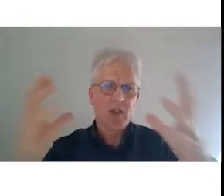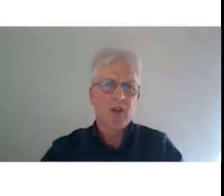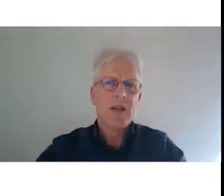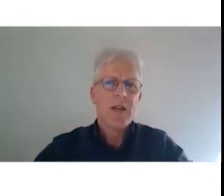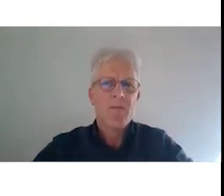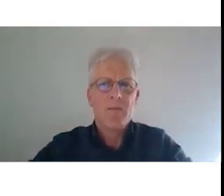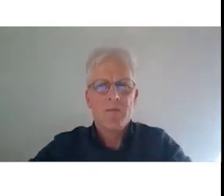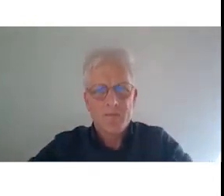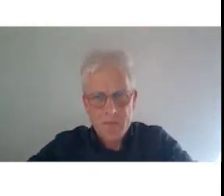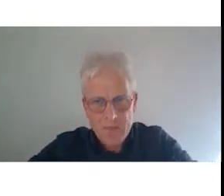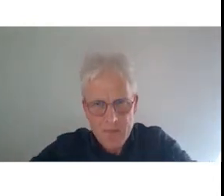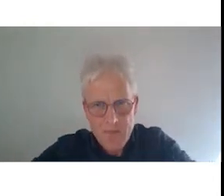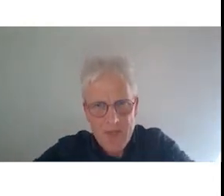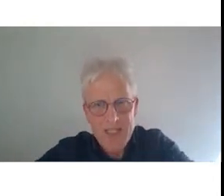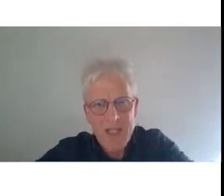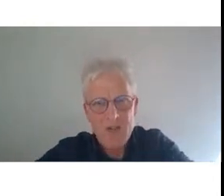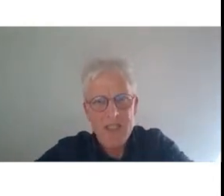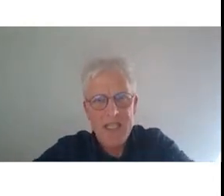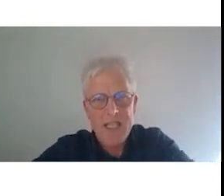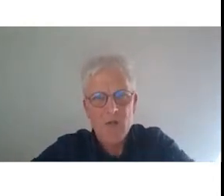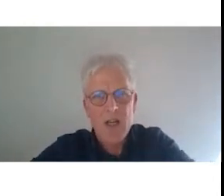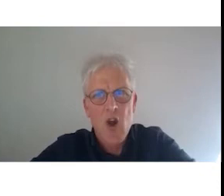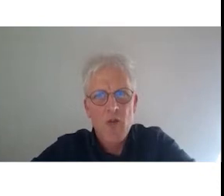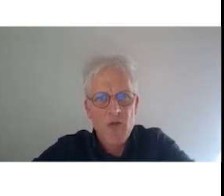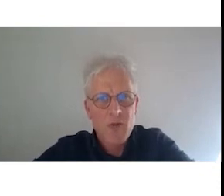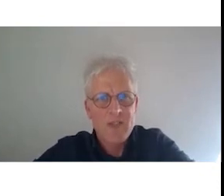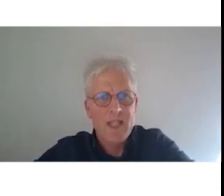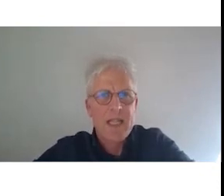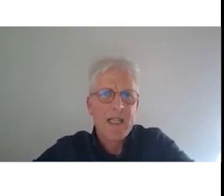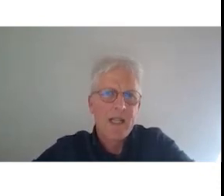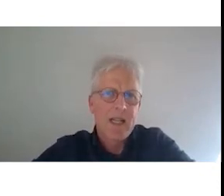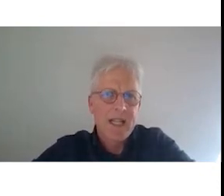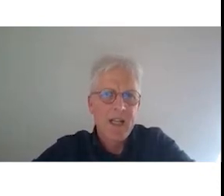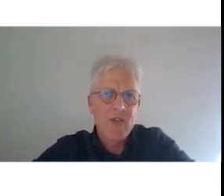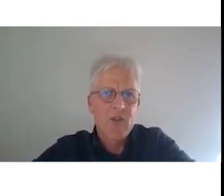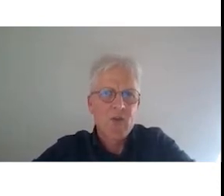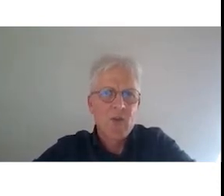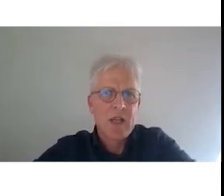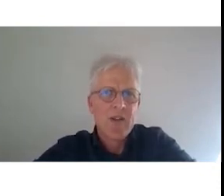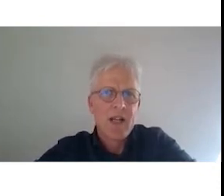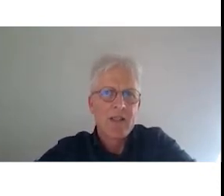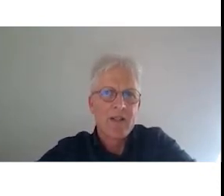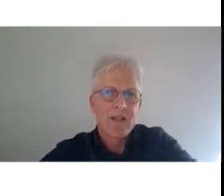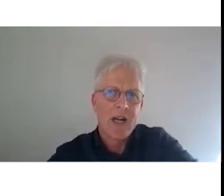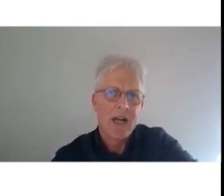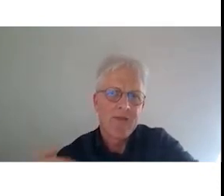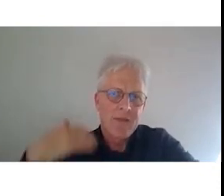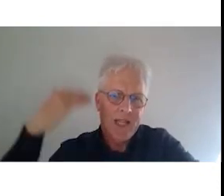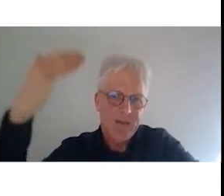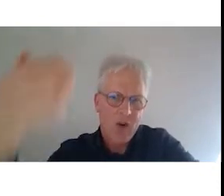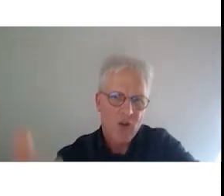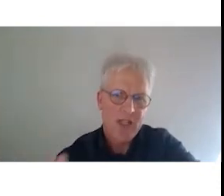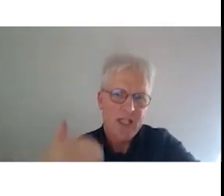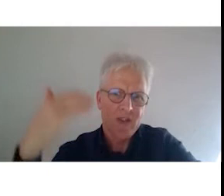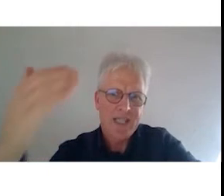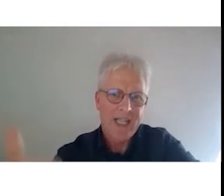konjugieren können. Das trauen sich dann eher nur 5% der Lehrkräfte zu, weil man da